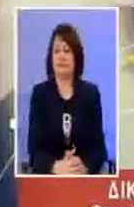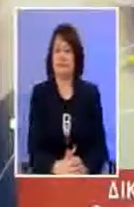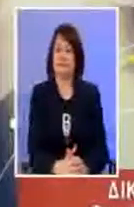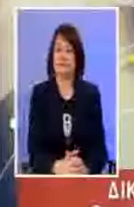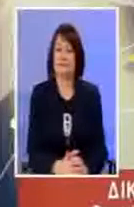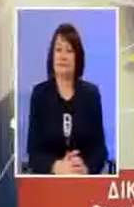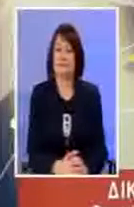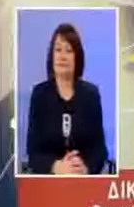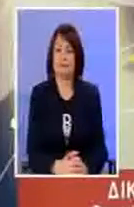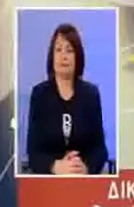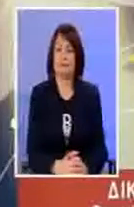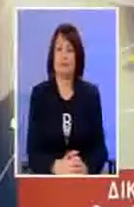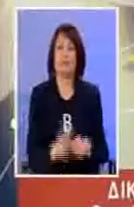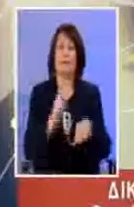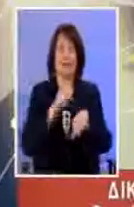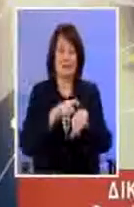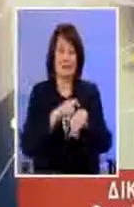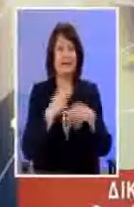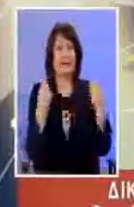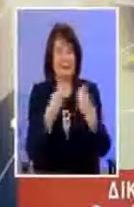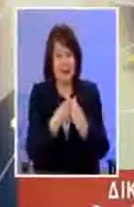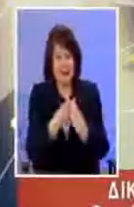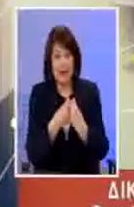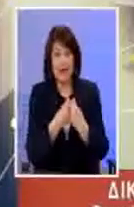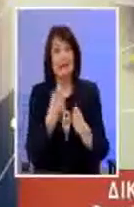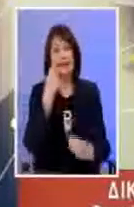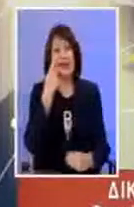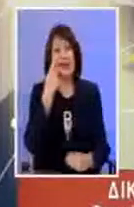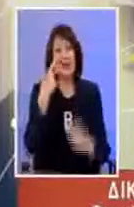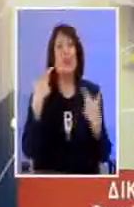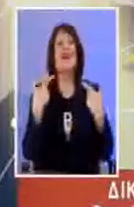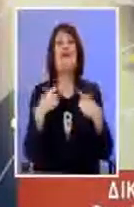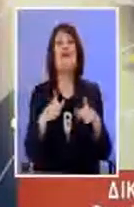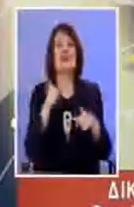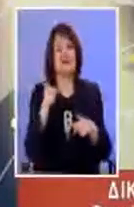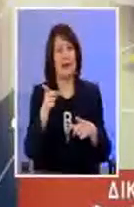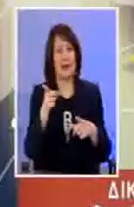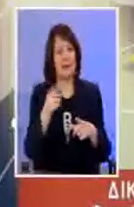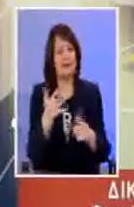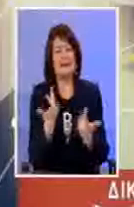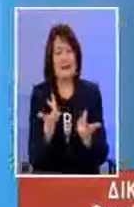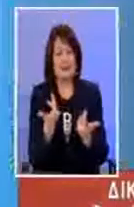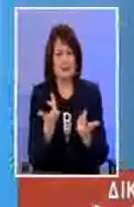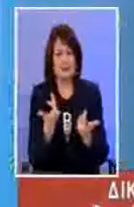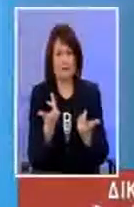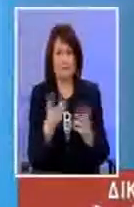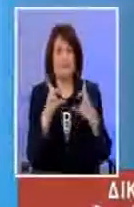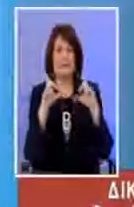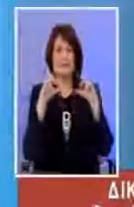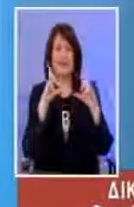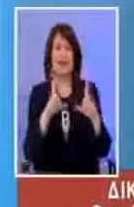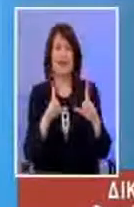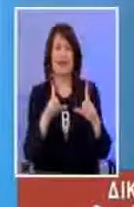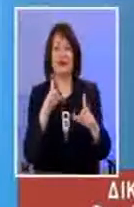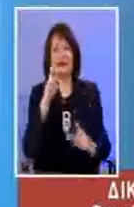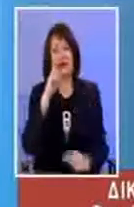Είναι η κατάλληλη στιγμή λοιπόν να δούμε ένα βίντεο όπου πλέον εικονίζεται η Λένα